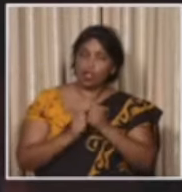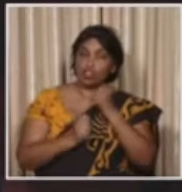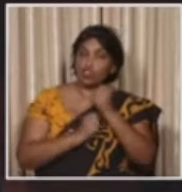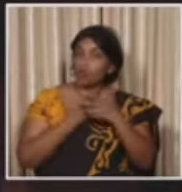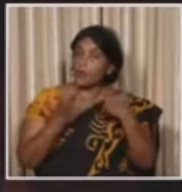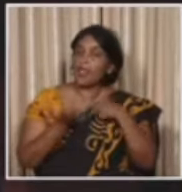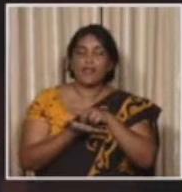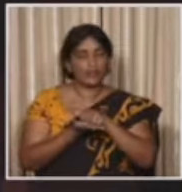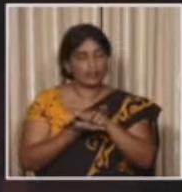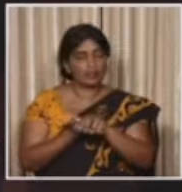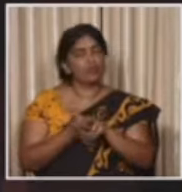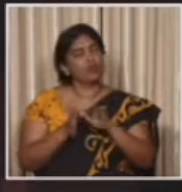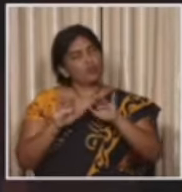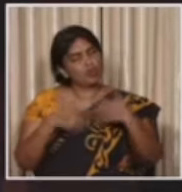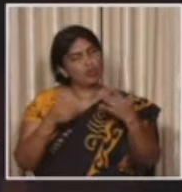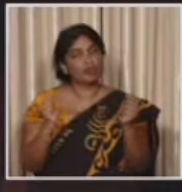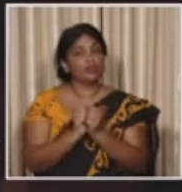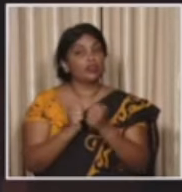have to keep moving forward."